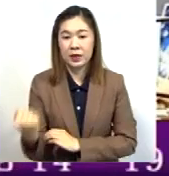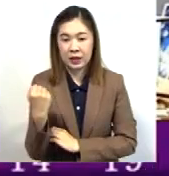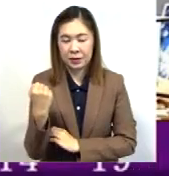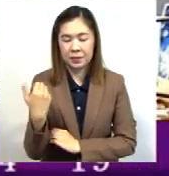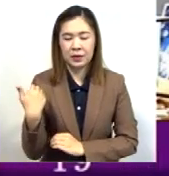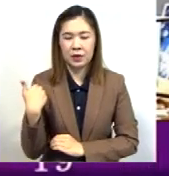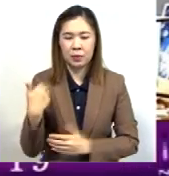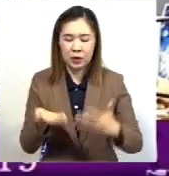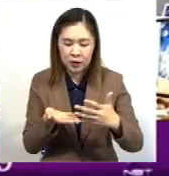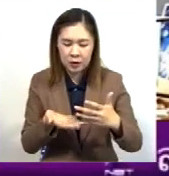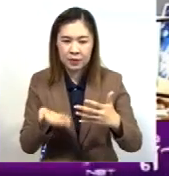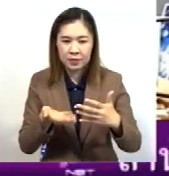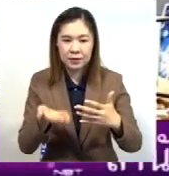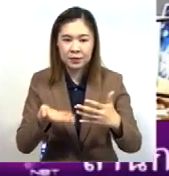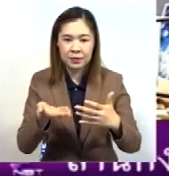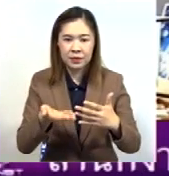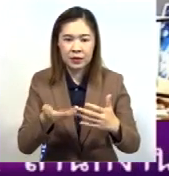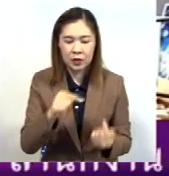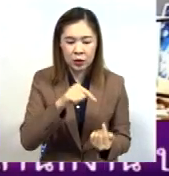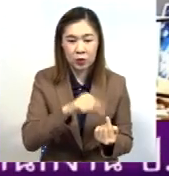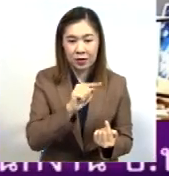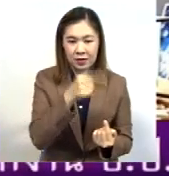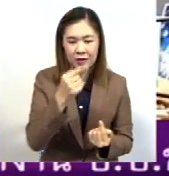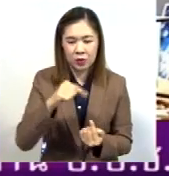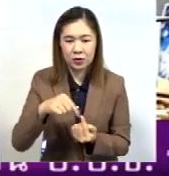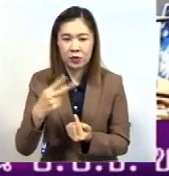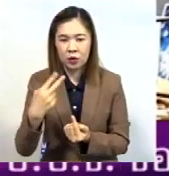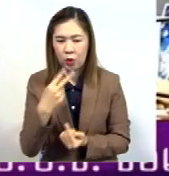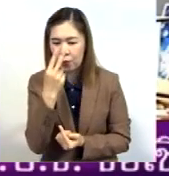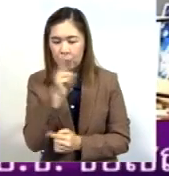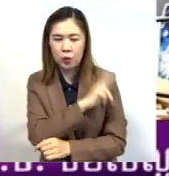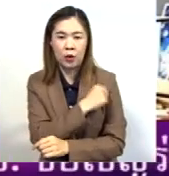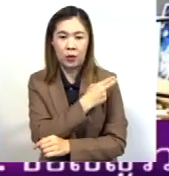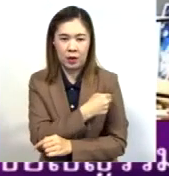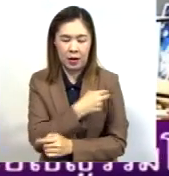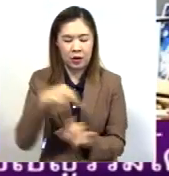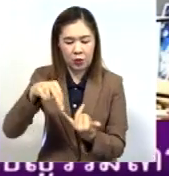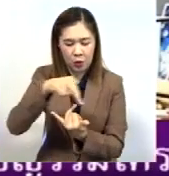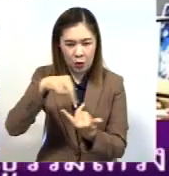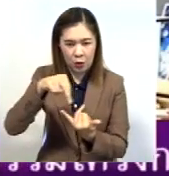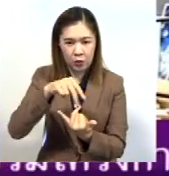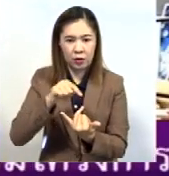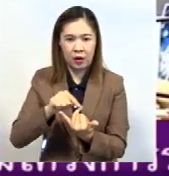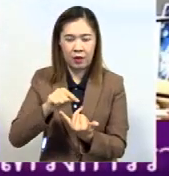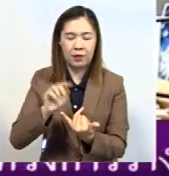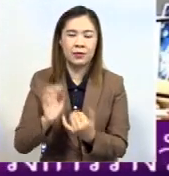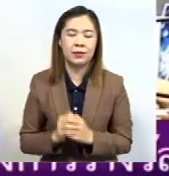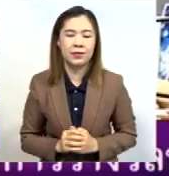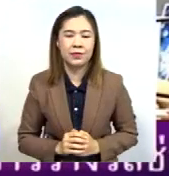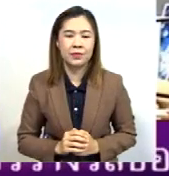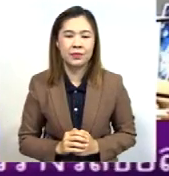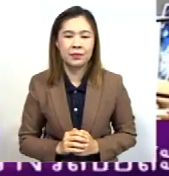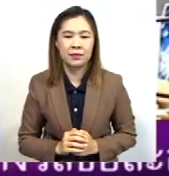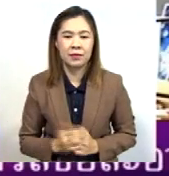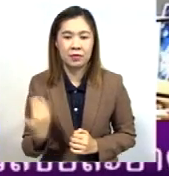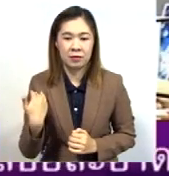ริ่มขยับมาจุดที่2คือโรงพยาบาลนะครับเหมือนที่เราต้องดูแลคนที่ตอนผ่านสนามบินแล้วไม่ป่วยนะครับซึ่งเข